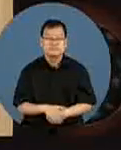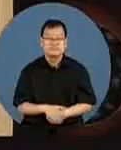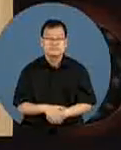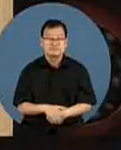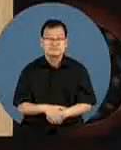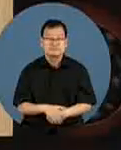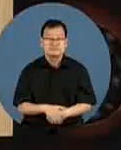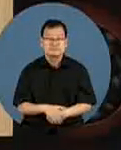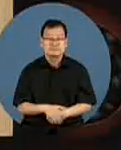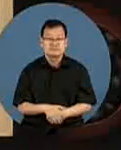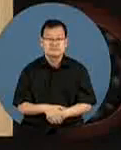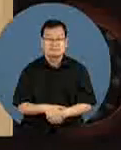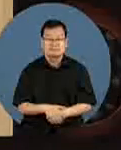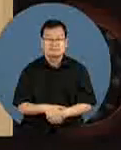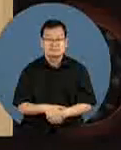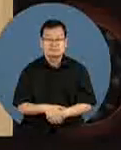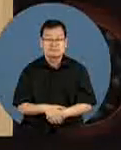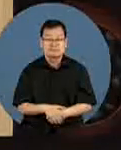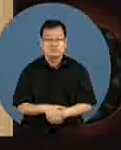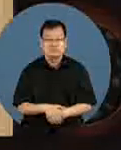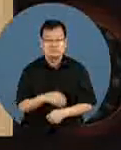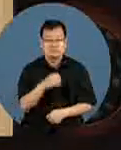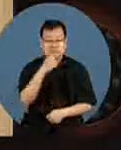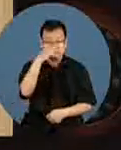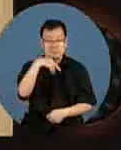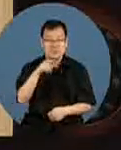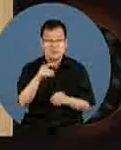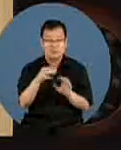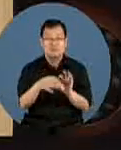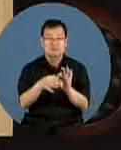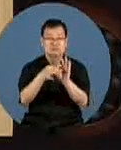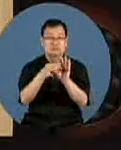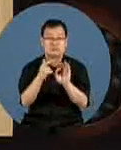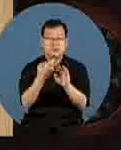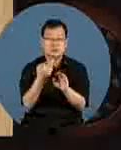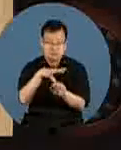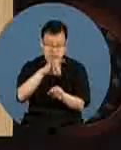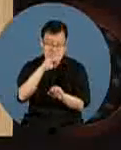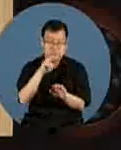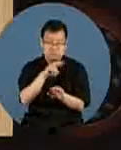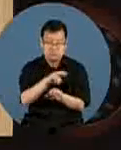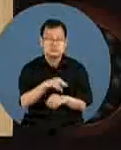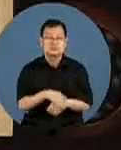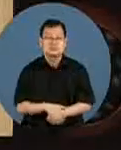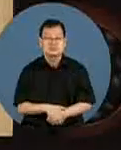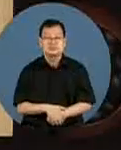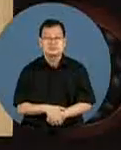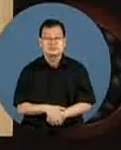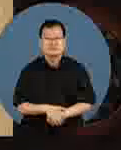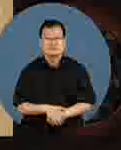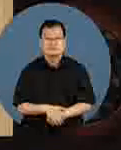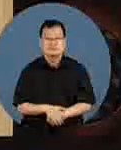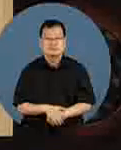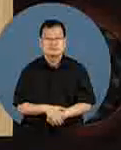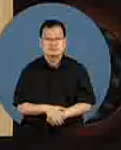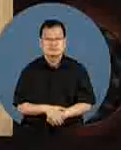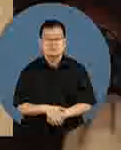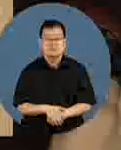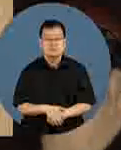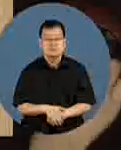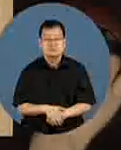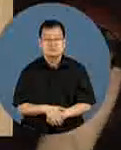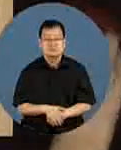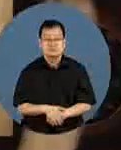자, 여기도 처리가 멋있어요. 그냥 있지를 않고, 치받고, 먼저 빈 상각으로